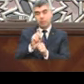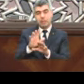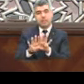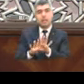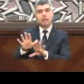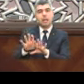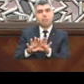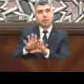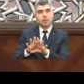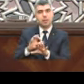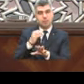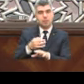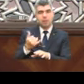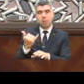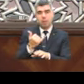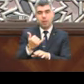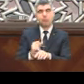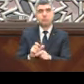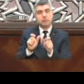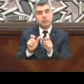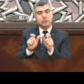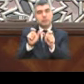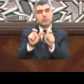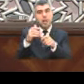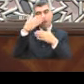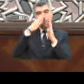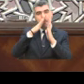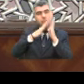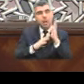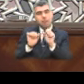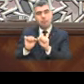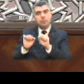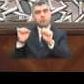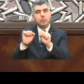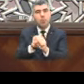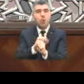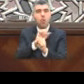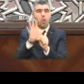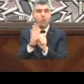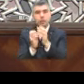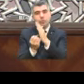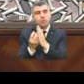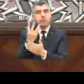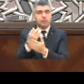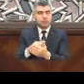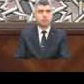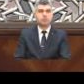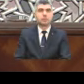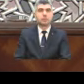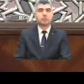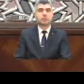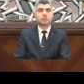التدابير الاستباقية لحماية المملكة من متحور أوميكرون للسيدات والسادة